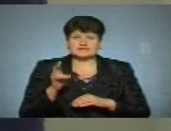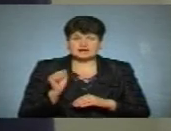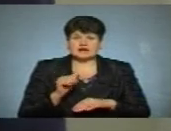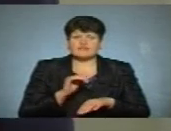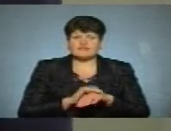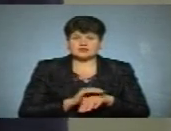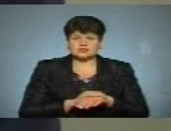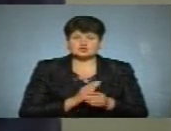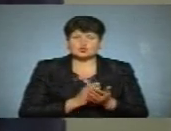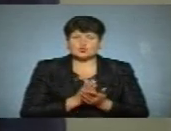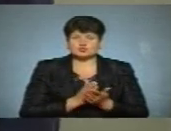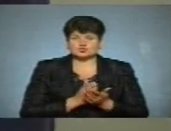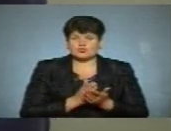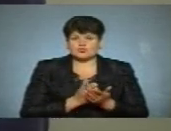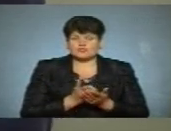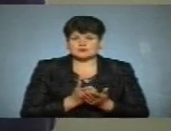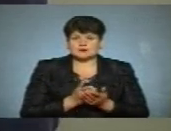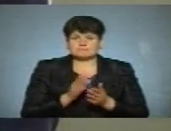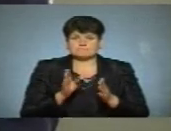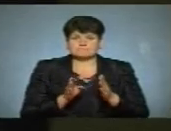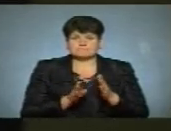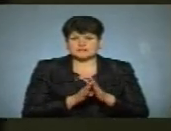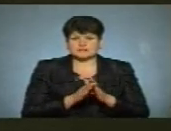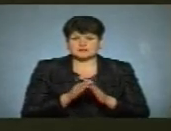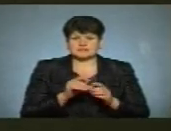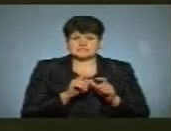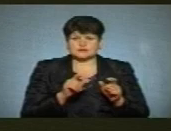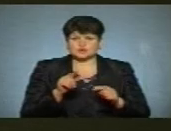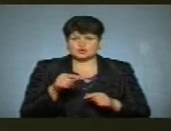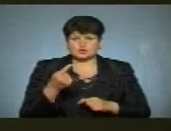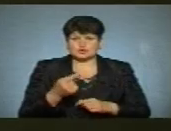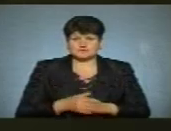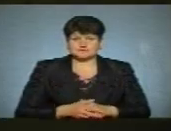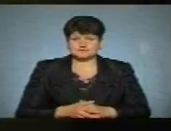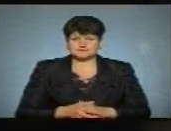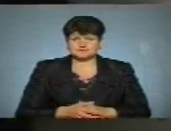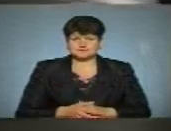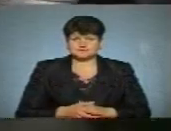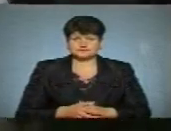фактично до обслуговування підстанції номер 1.